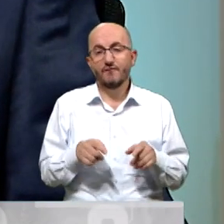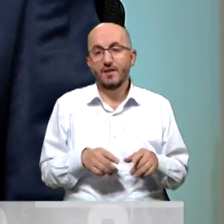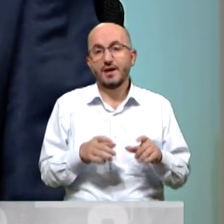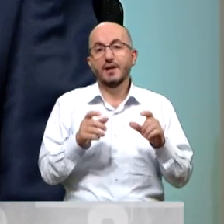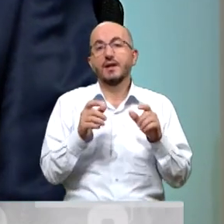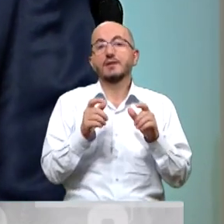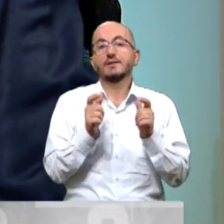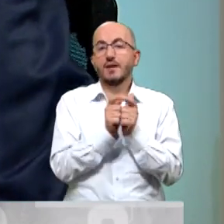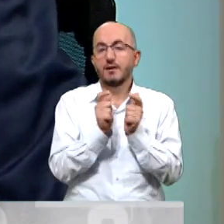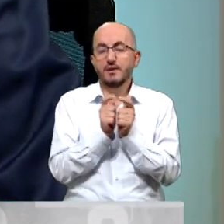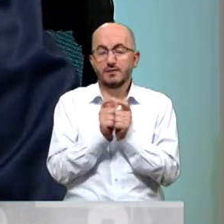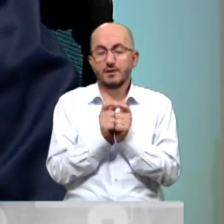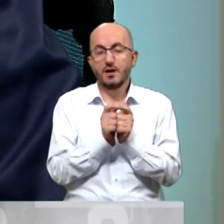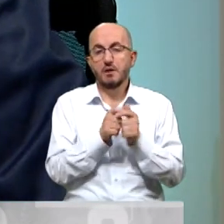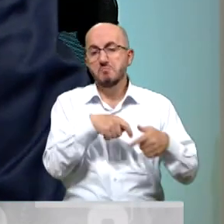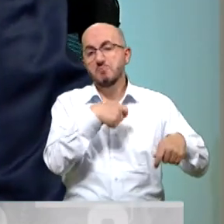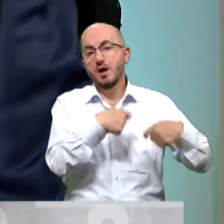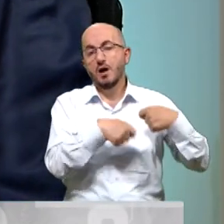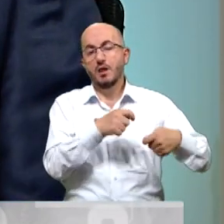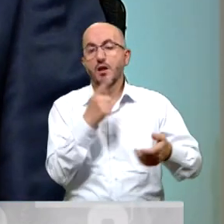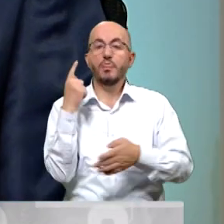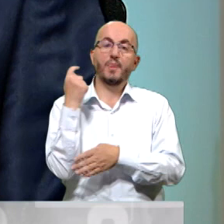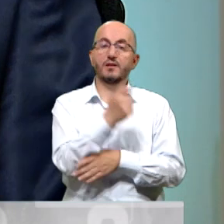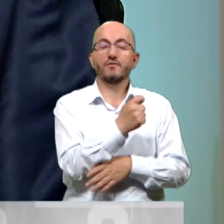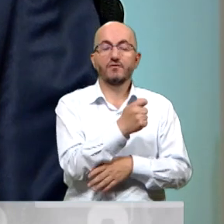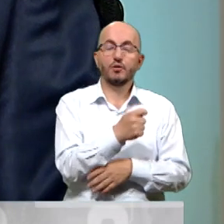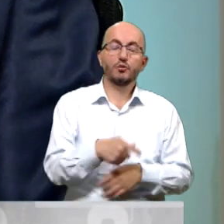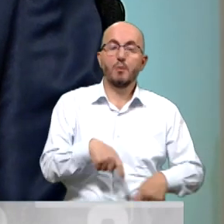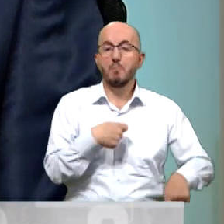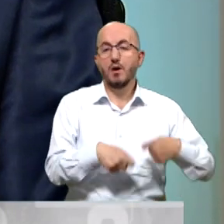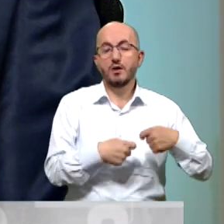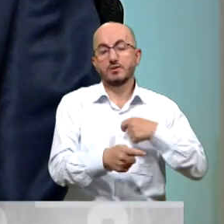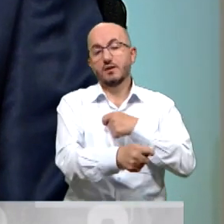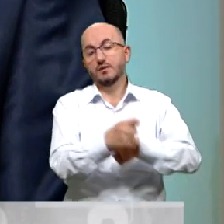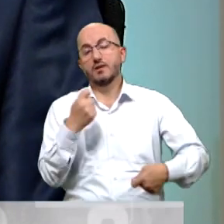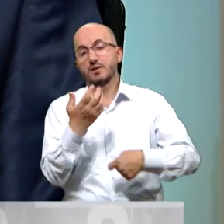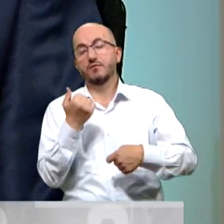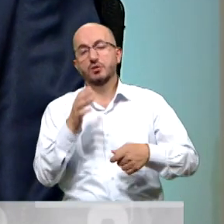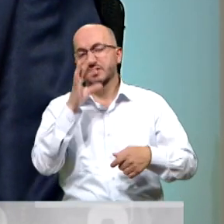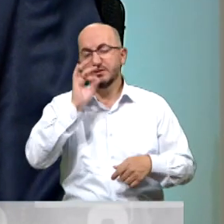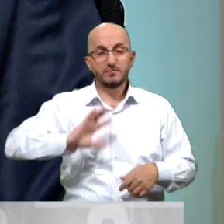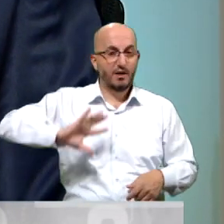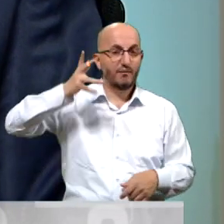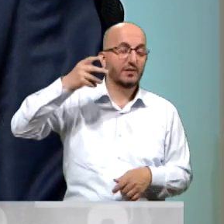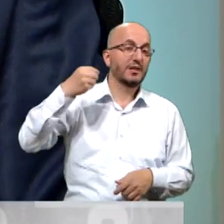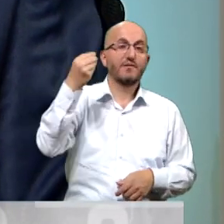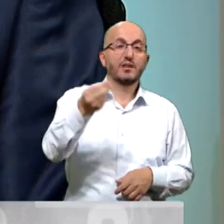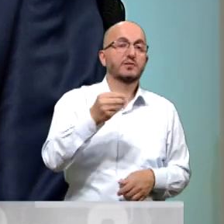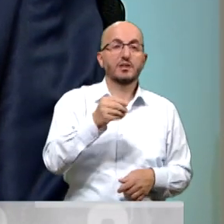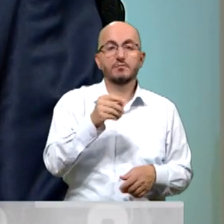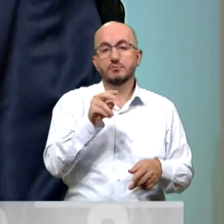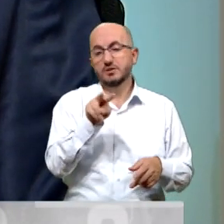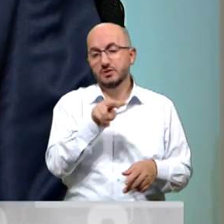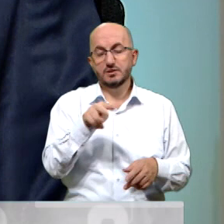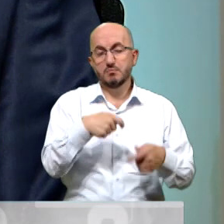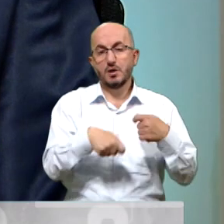sendikalar ilgili bankalara teklif veriyor. Bankalardan teklif alıyor. Kim daha fazla verecek? Oradan bir iki